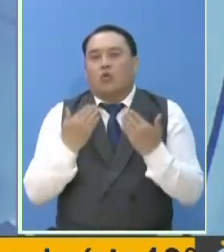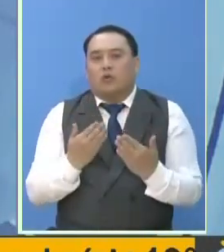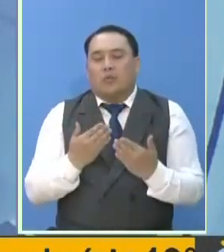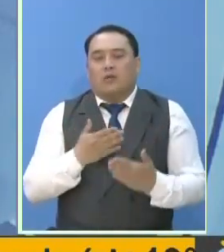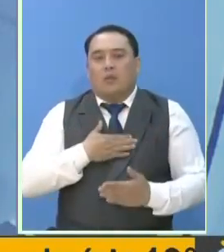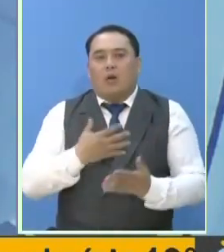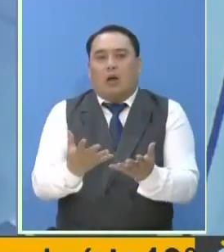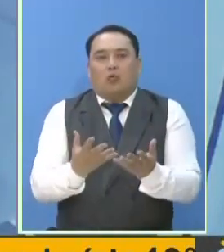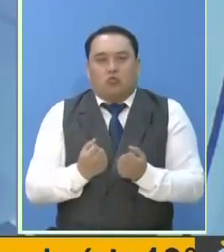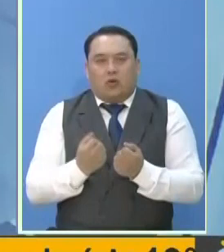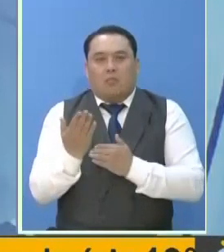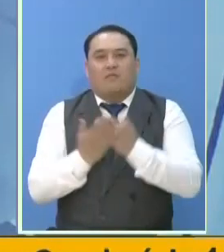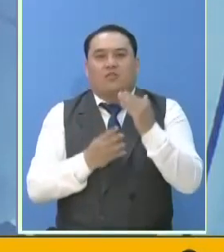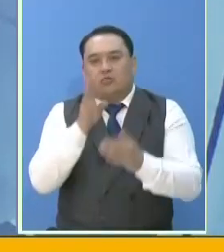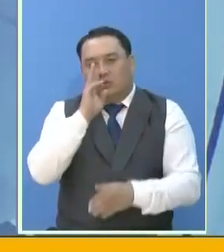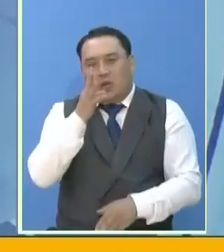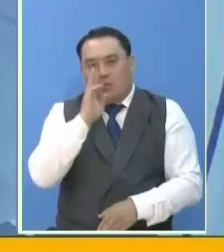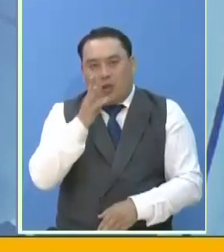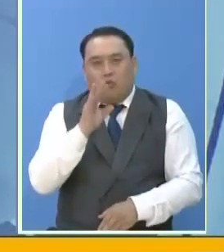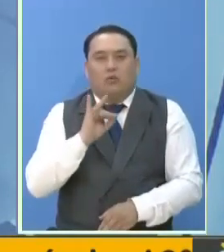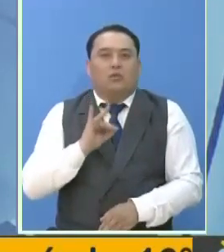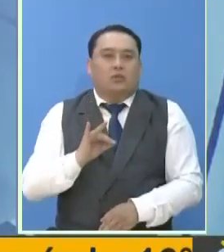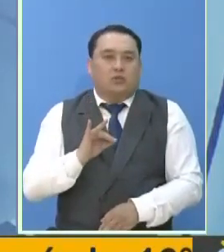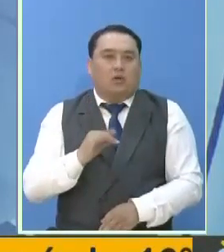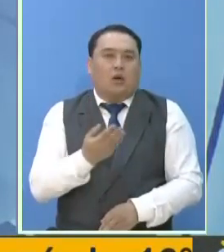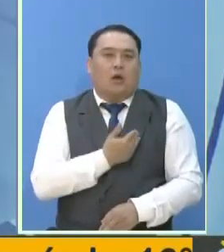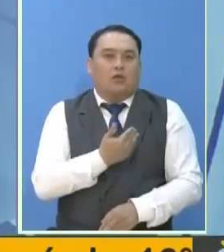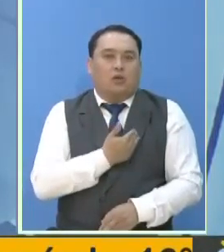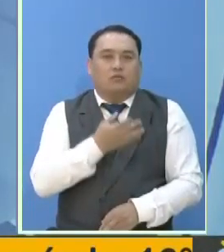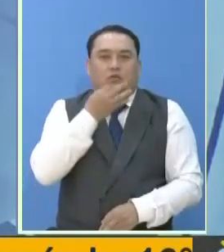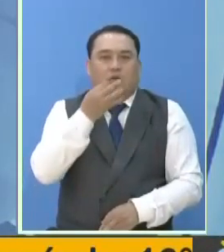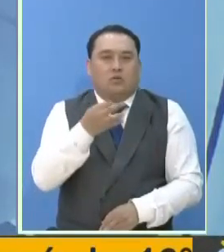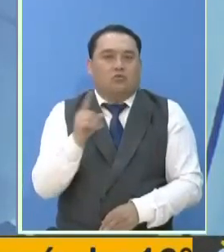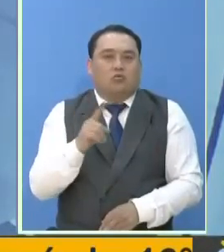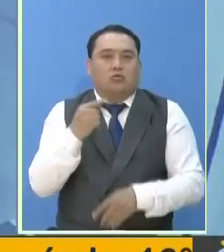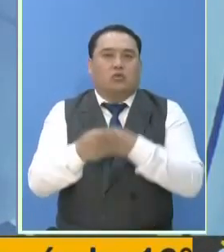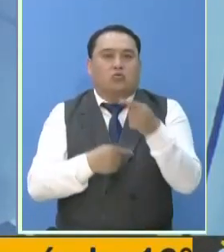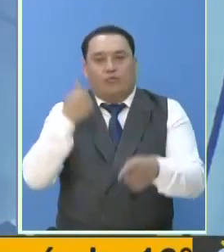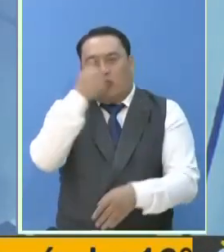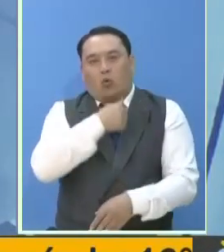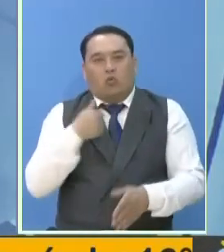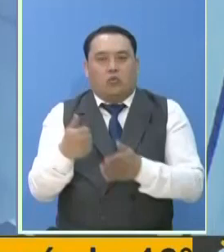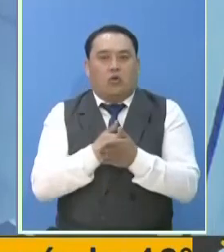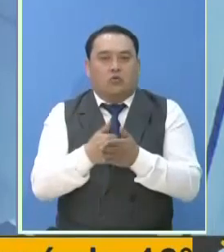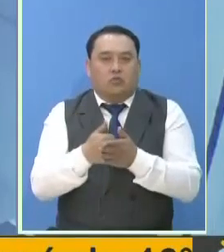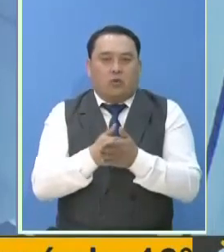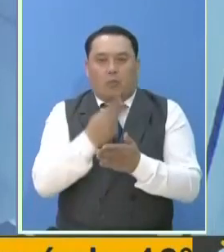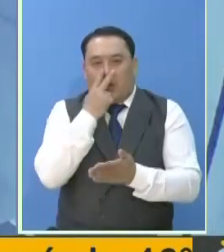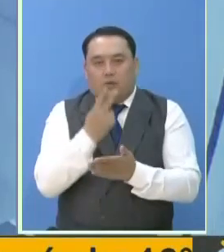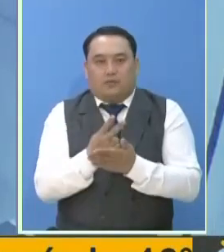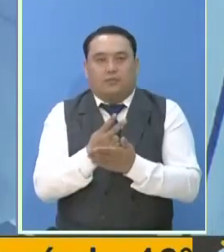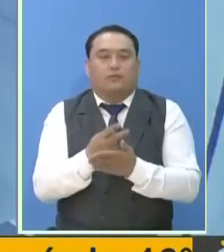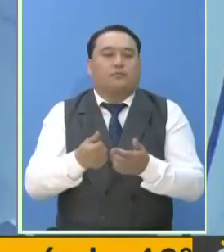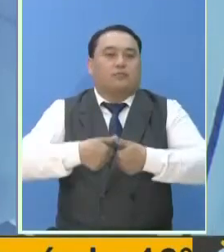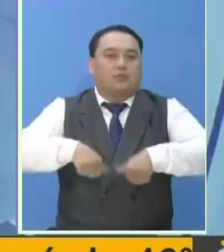пилоте получаем повышенную заработную плату. И хотелось бы отметить, что в конце года, если ты достигаешь определенных показателей,